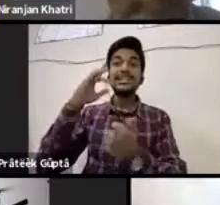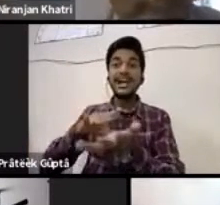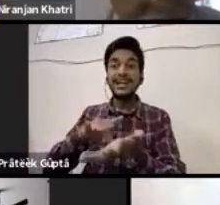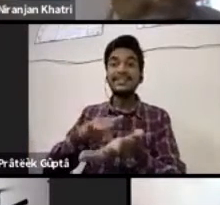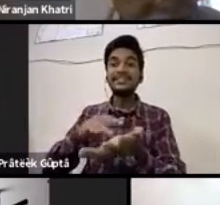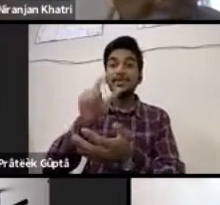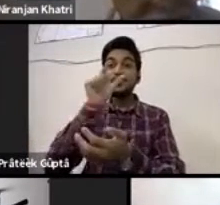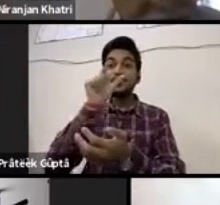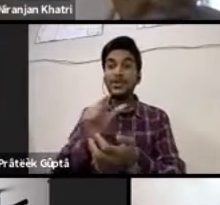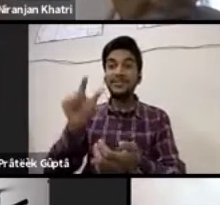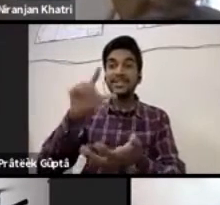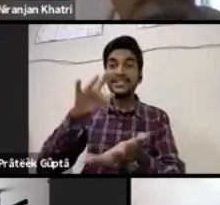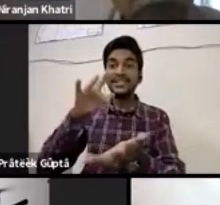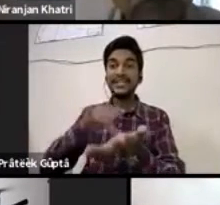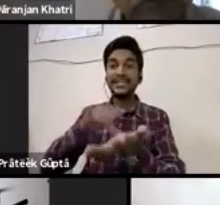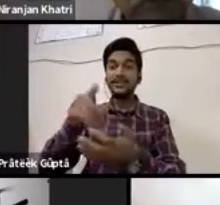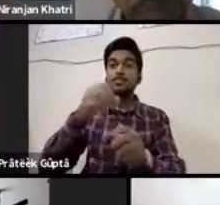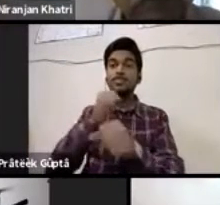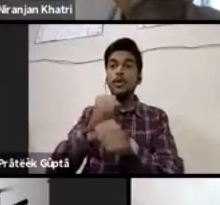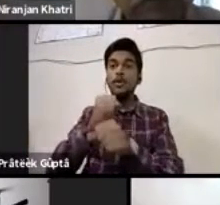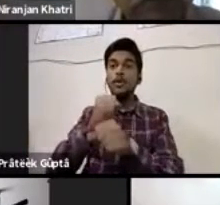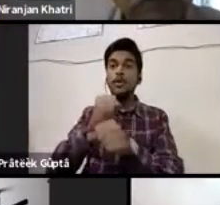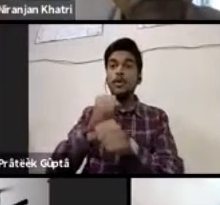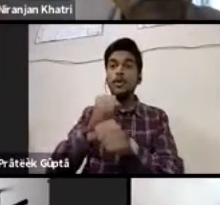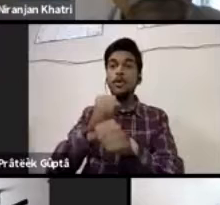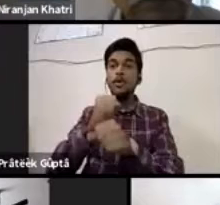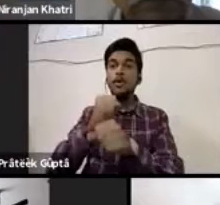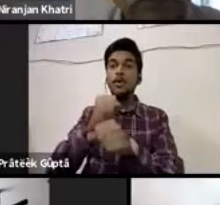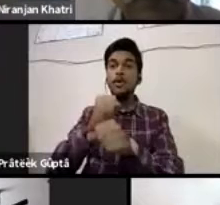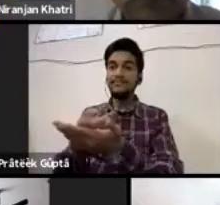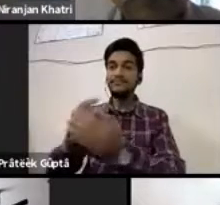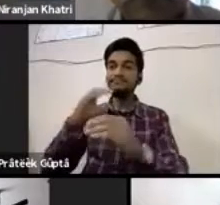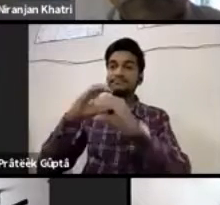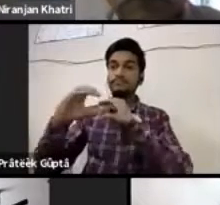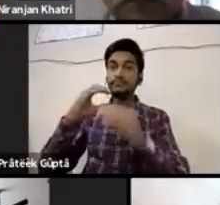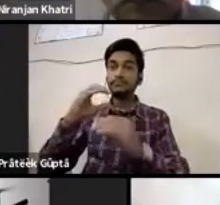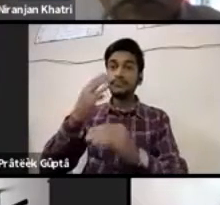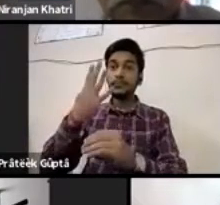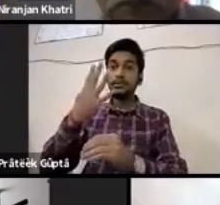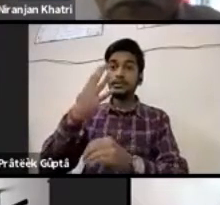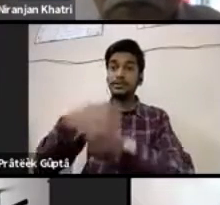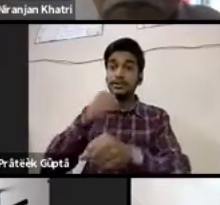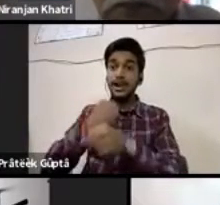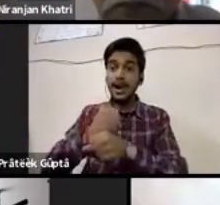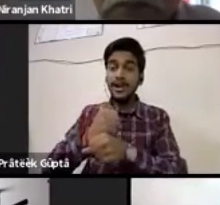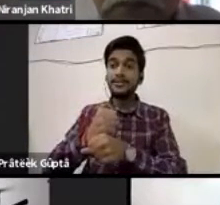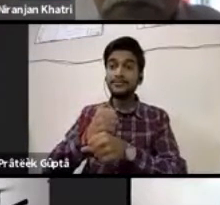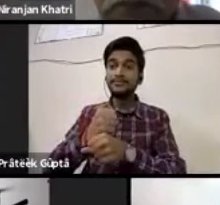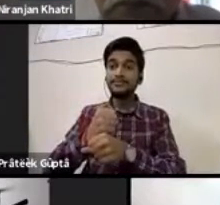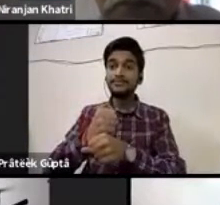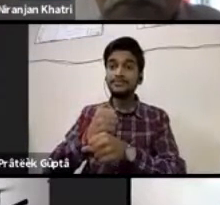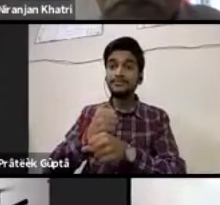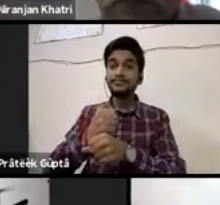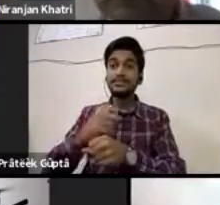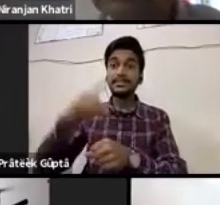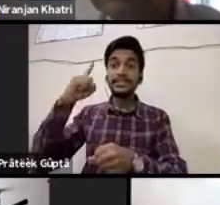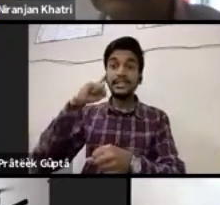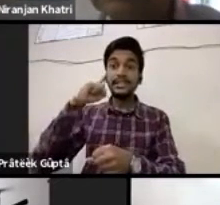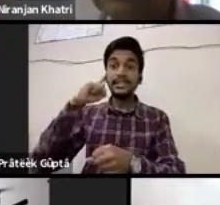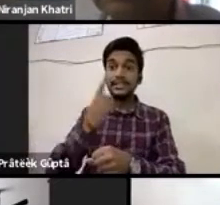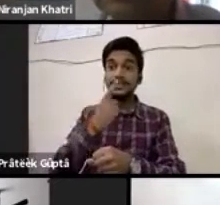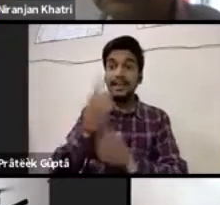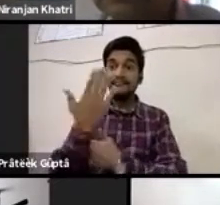कॉलेज ऑफ आर्ट चंडीगढ़ में वहां में 4 साल का स्पेशल डिप्लोमा इन फाइन आर्ट फॉर द डेफ इन ए इंक्लूसिव एनवायरमेंट वो